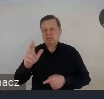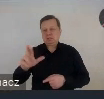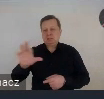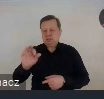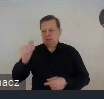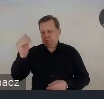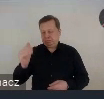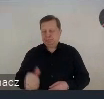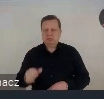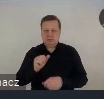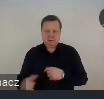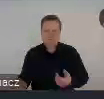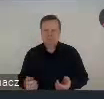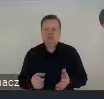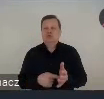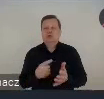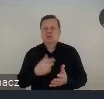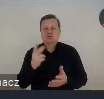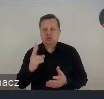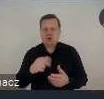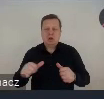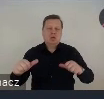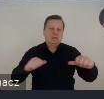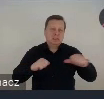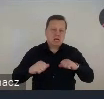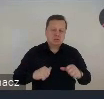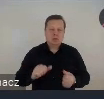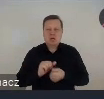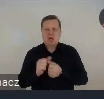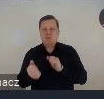tej organizacji, czyli najczęściej w zarządzie i komisji rewizyjnej